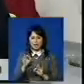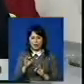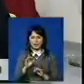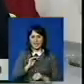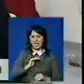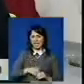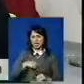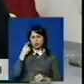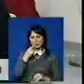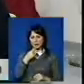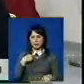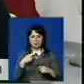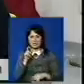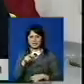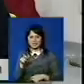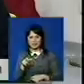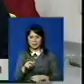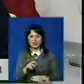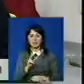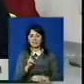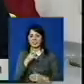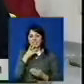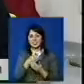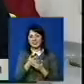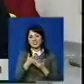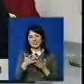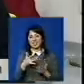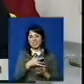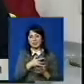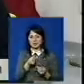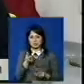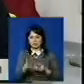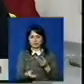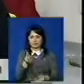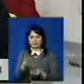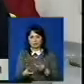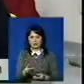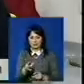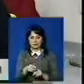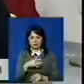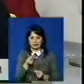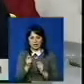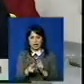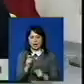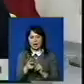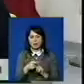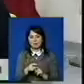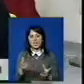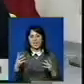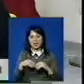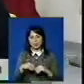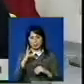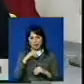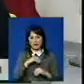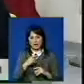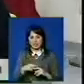კერძო პირები, ბიზნესმენები, რომელთა სავიანთი სხვადასხვა ტიპი თანხა შესწირეს ჰოსპის. ერთად ჩვენ მოახერხეთ ის,